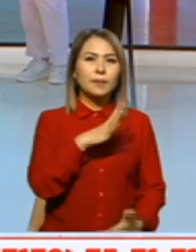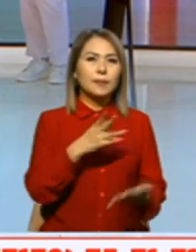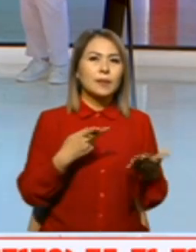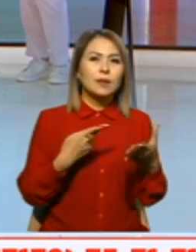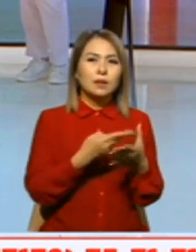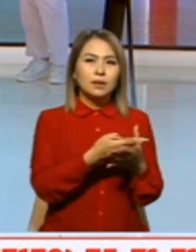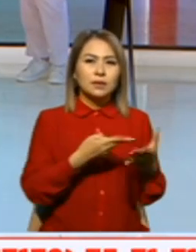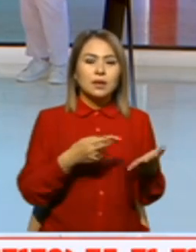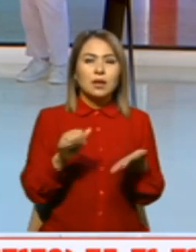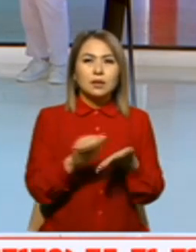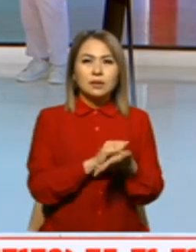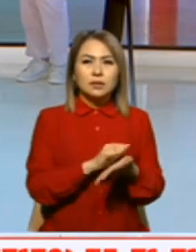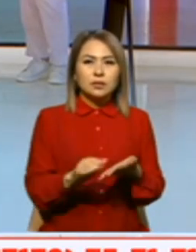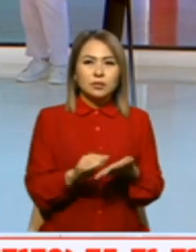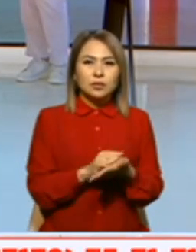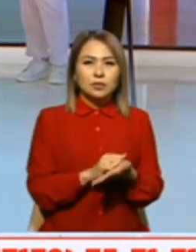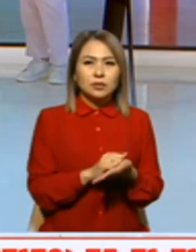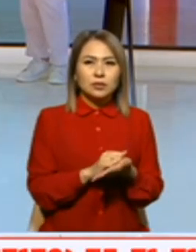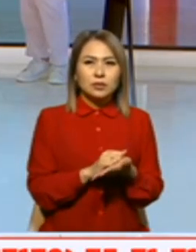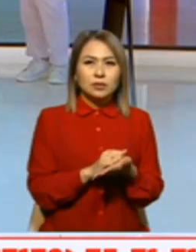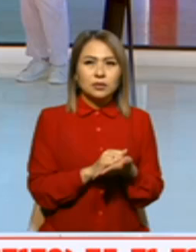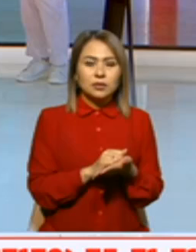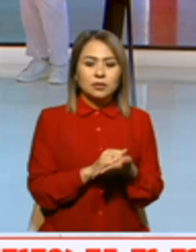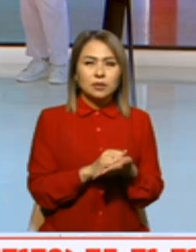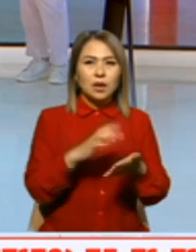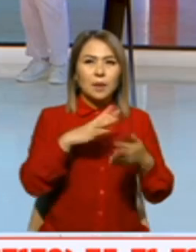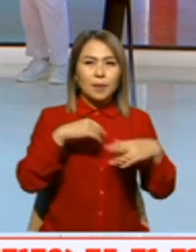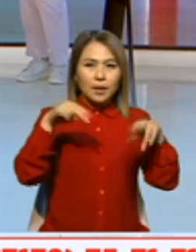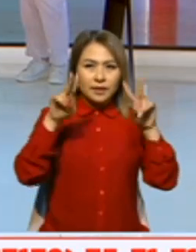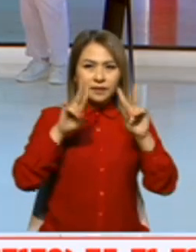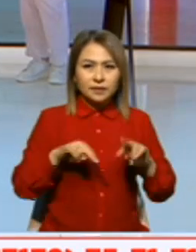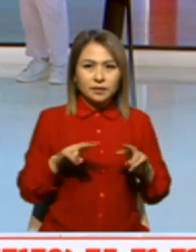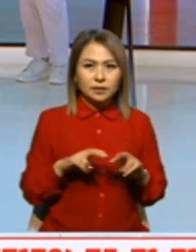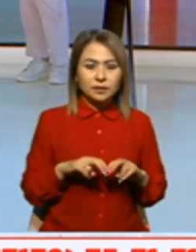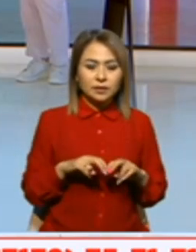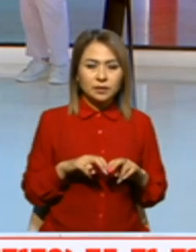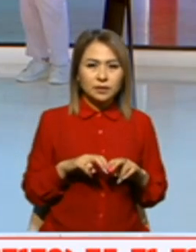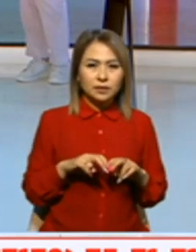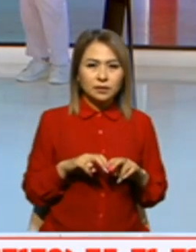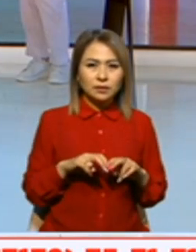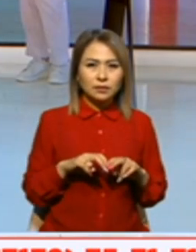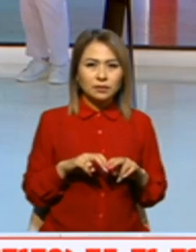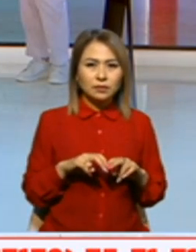бүкіл қағазда өткізген диагностический нелер бар деп та,